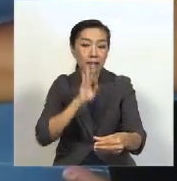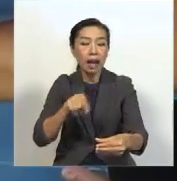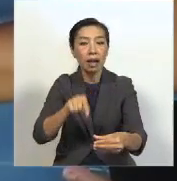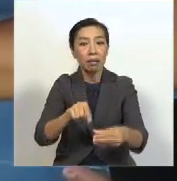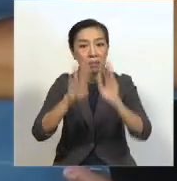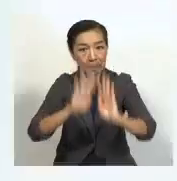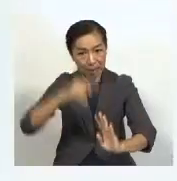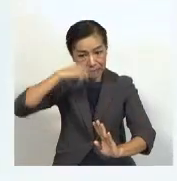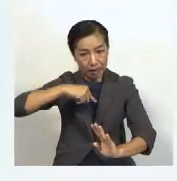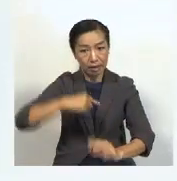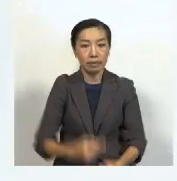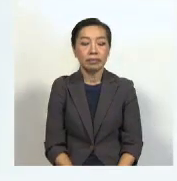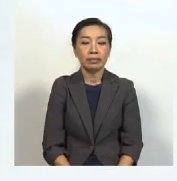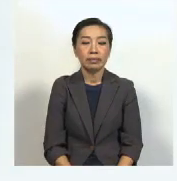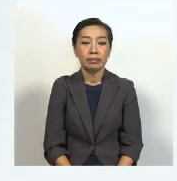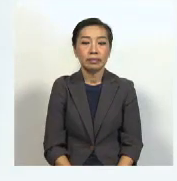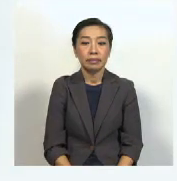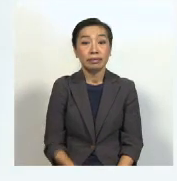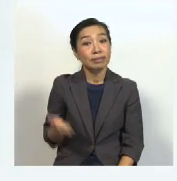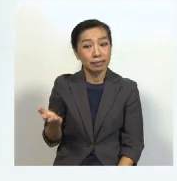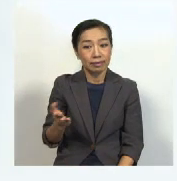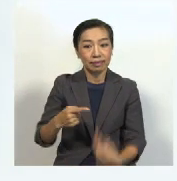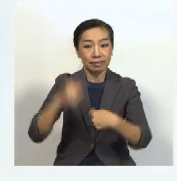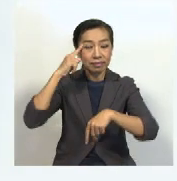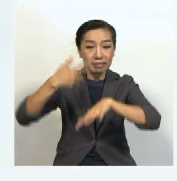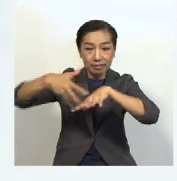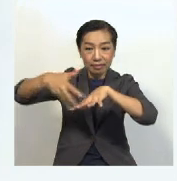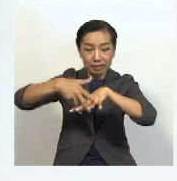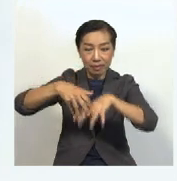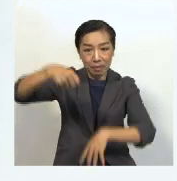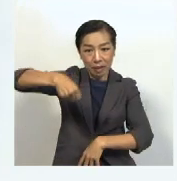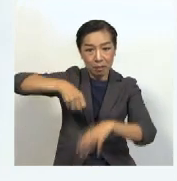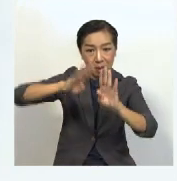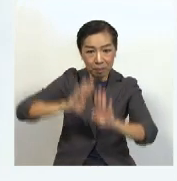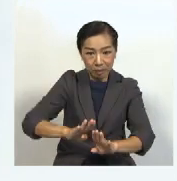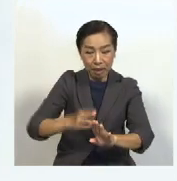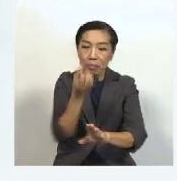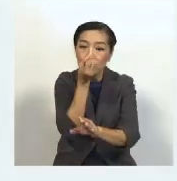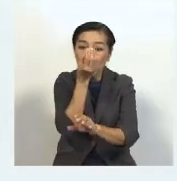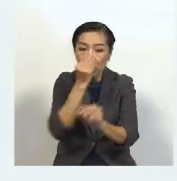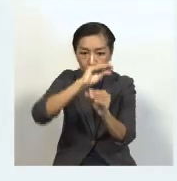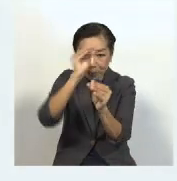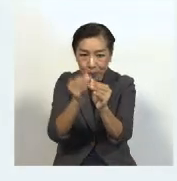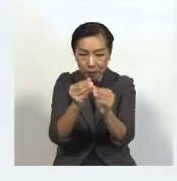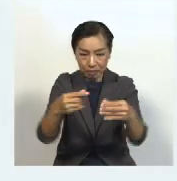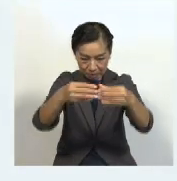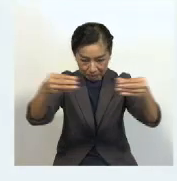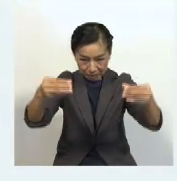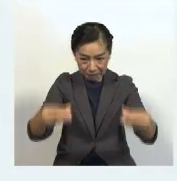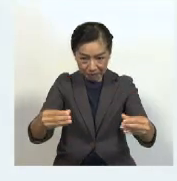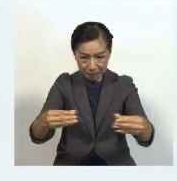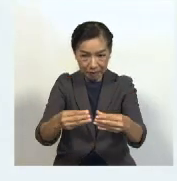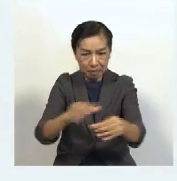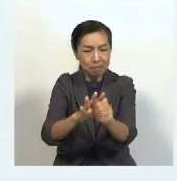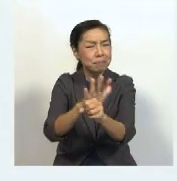ย สำหรับรูปแบบของกระเป๋าลิพาวจะเป็นกระเป๋าแบบถือชุดพวงมาลัยทรงสี่เหลี่ยมขนาดกระทัดรัด